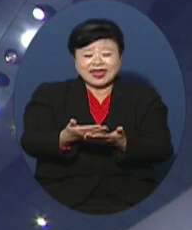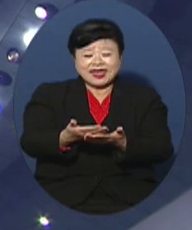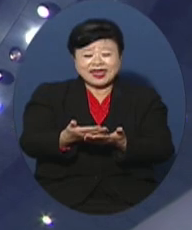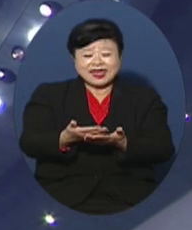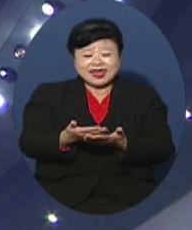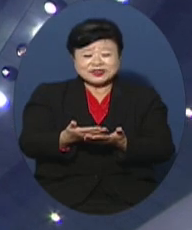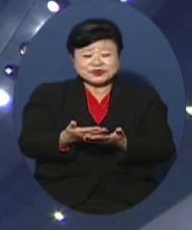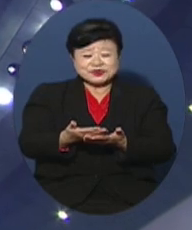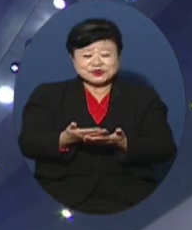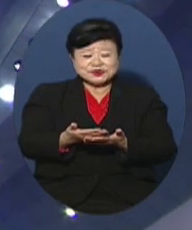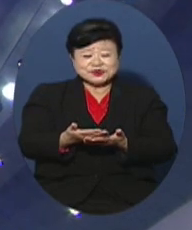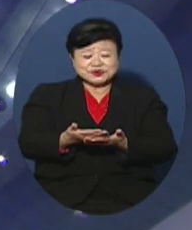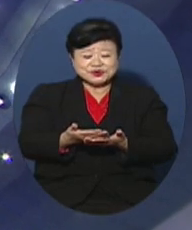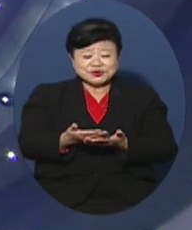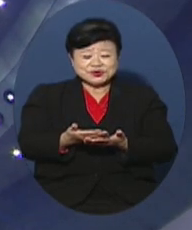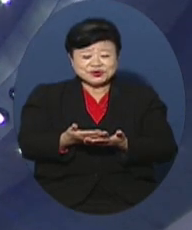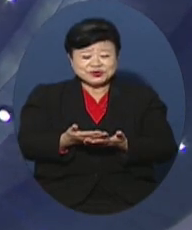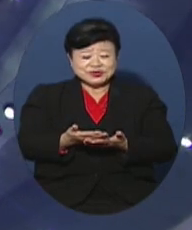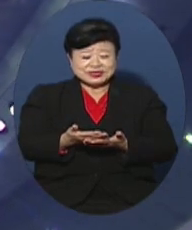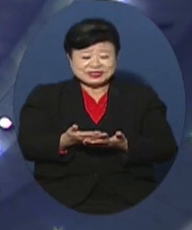나에게